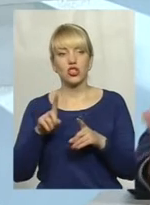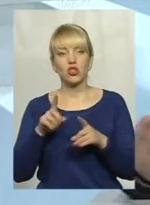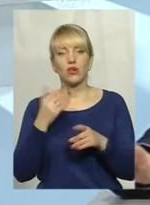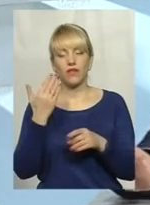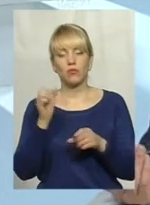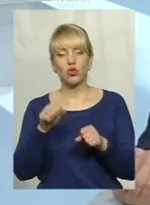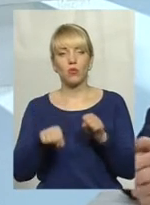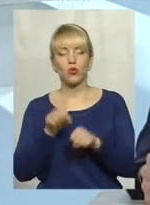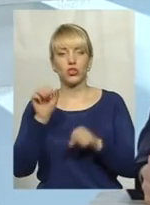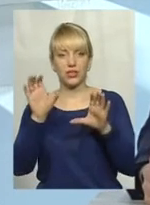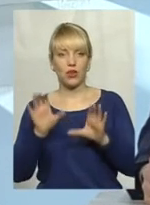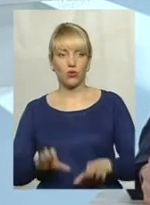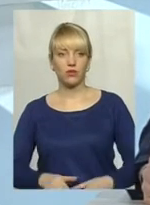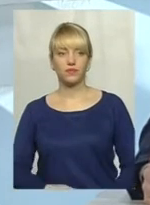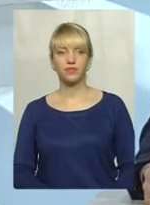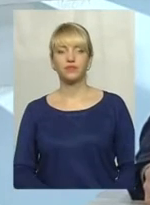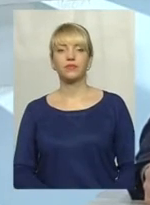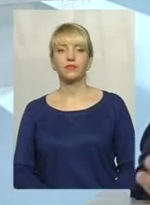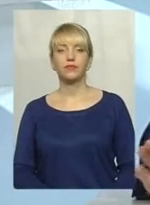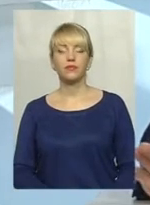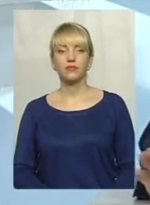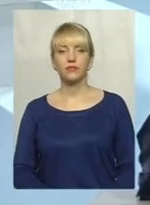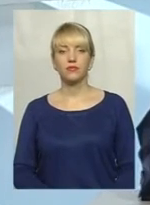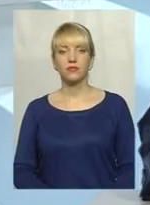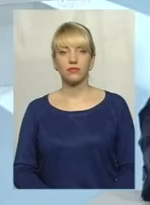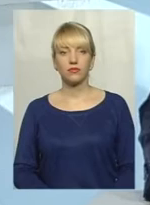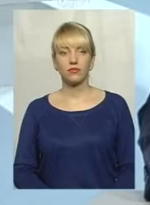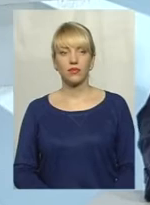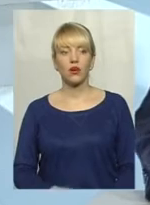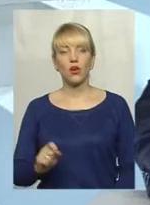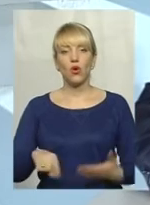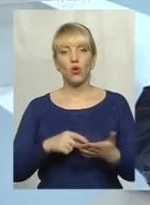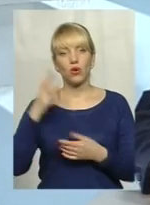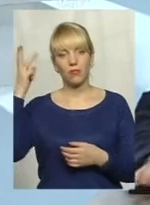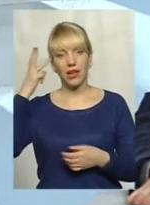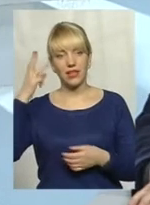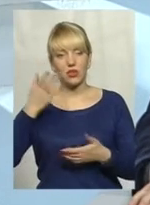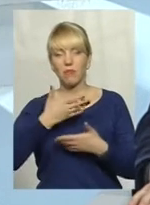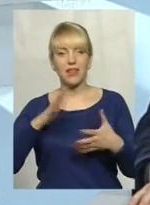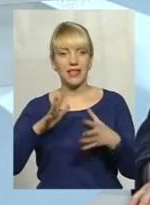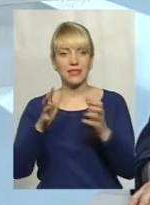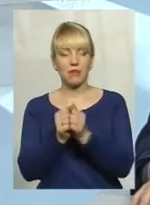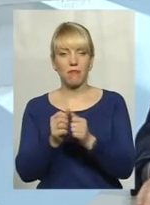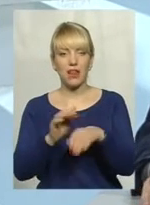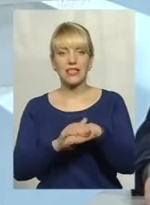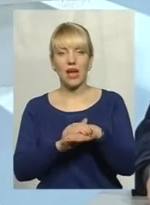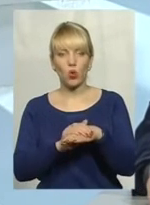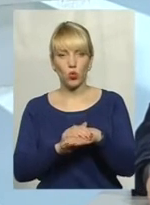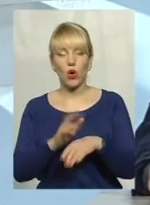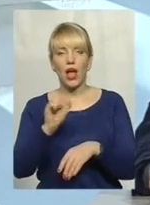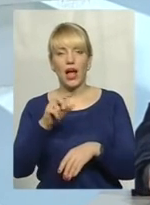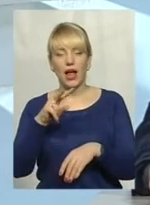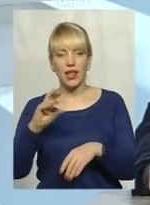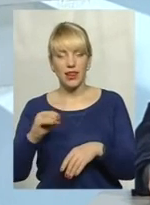порушує, може порушити закон. От. І ну, у Хмельницькому ми не спіймали за руку депутатів, але ну